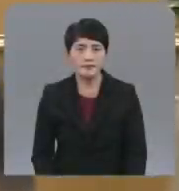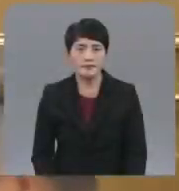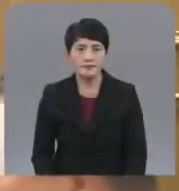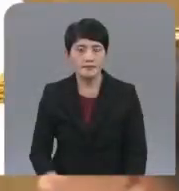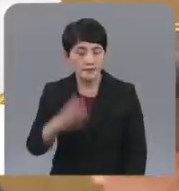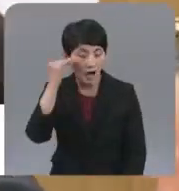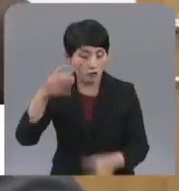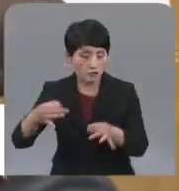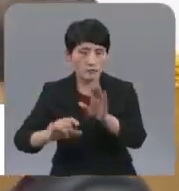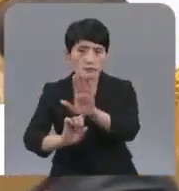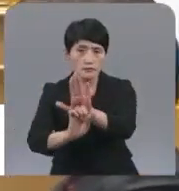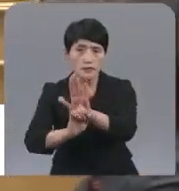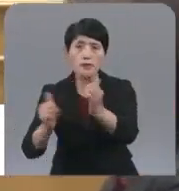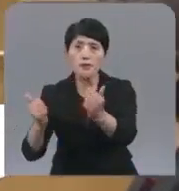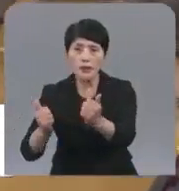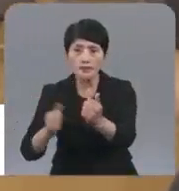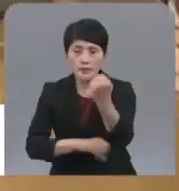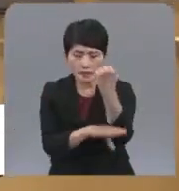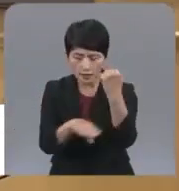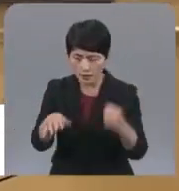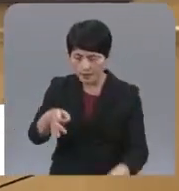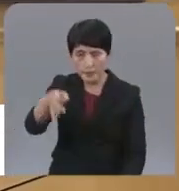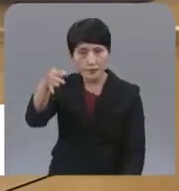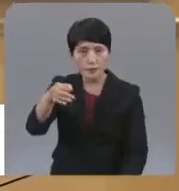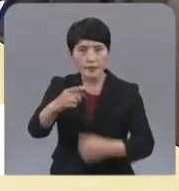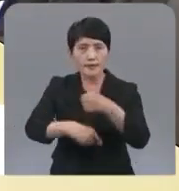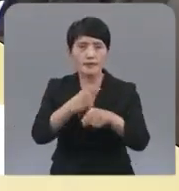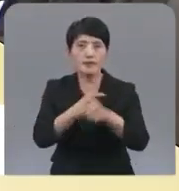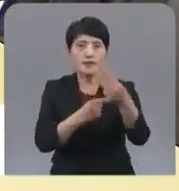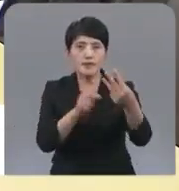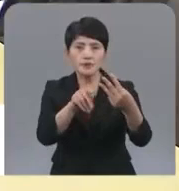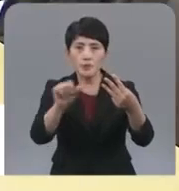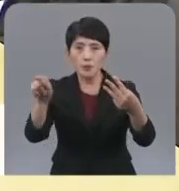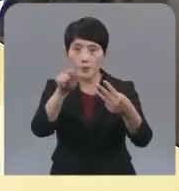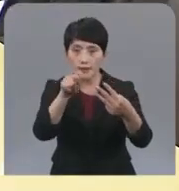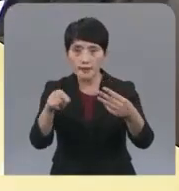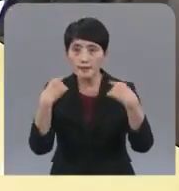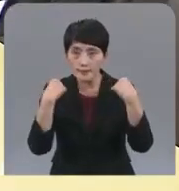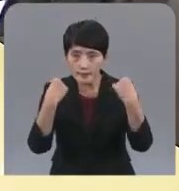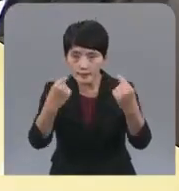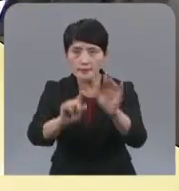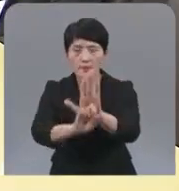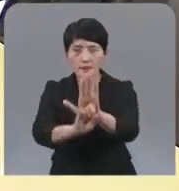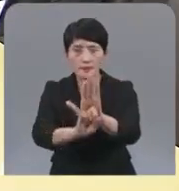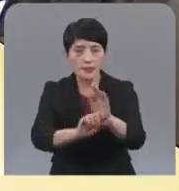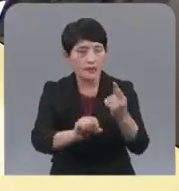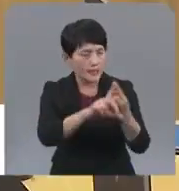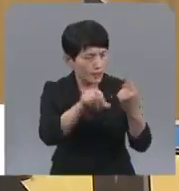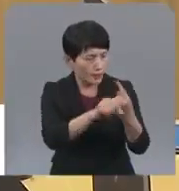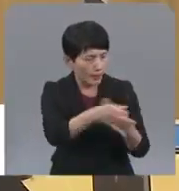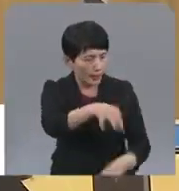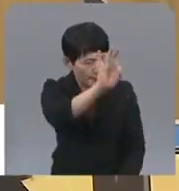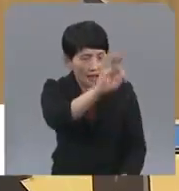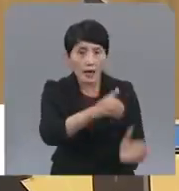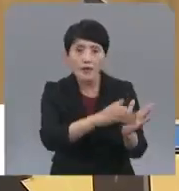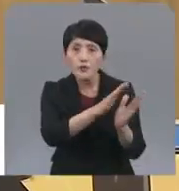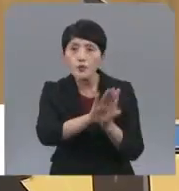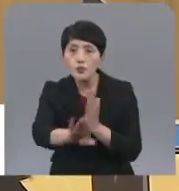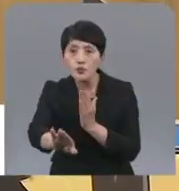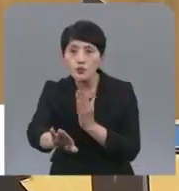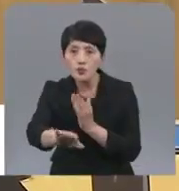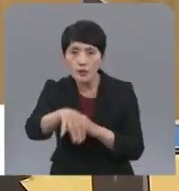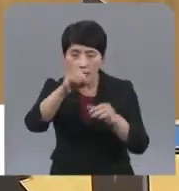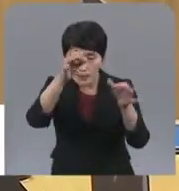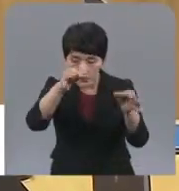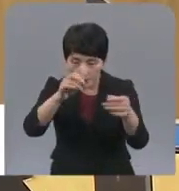韩国银行将基准利率维持在年 3.5% 不变。央行表示，以哈战争、美元走强等导致